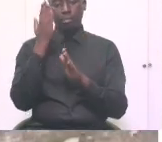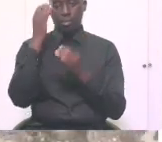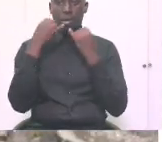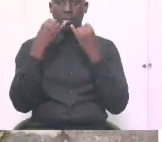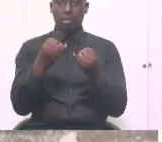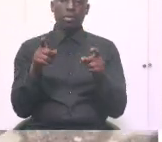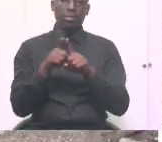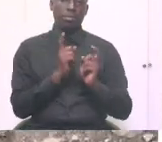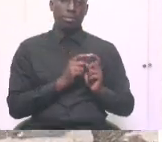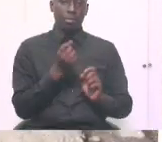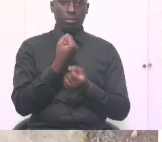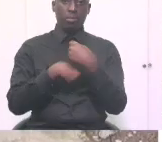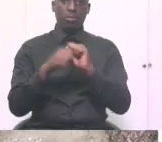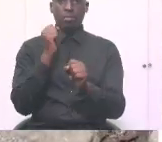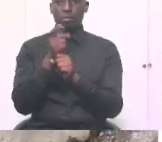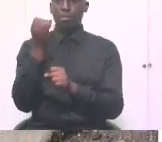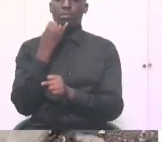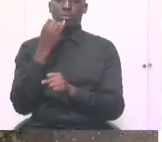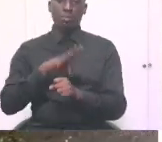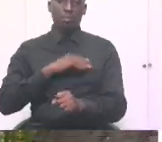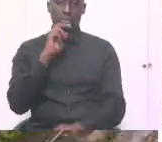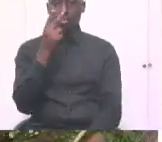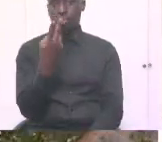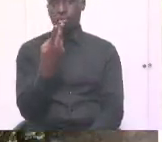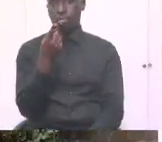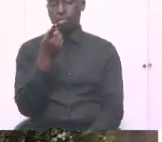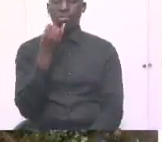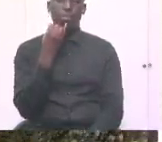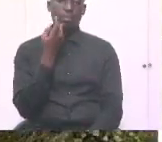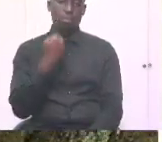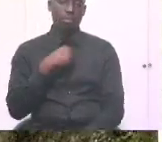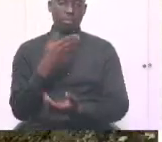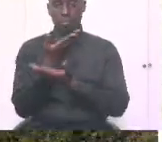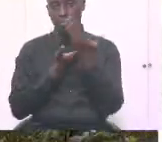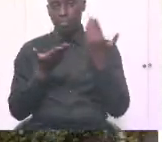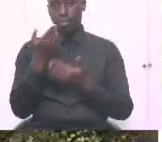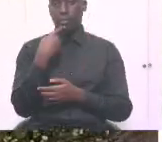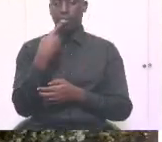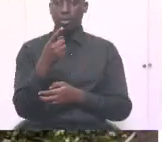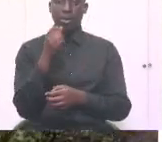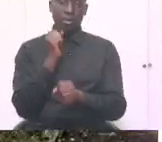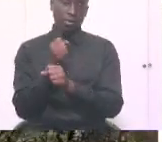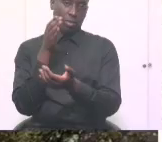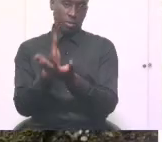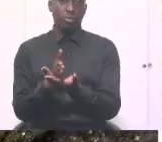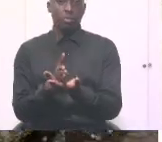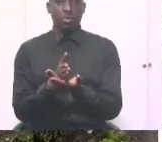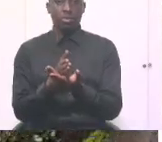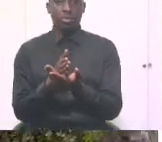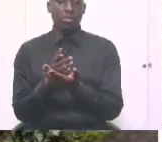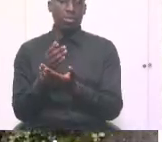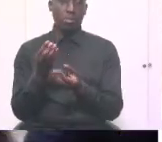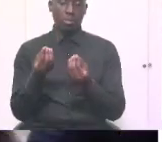bamenyeshejwe kandi bababazwa n'igikorwa cyakorewe uyu mwana w'imyaka 2. Uwo mwana twaraganiriye avuga ko yabikoze rwose bakimara